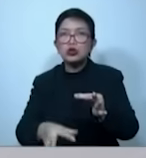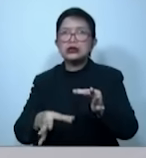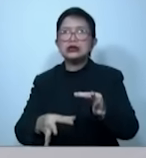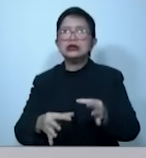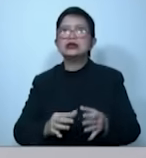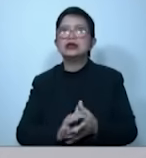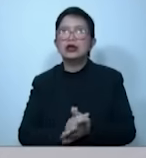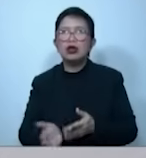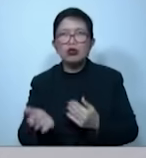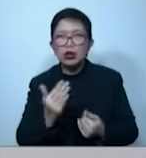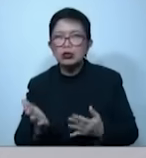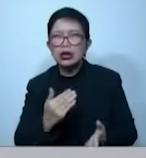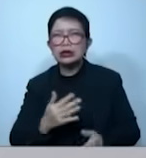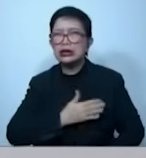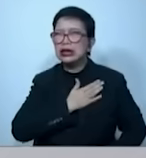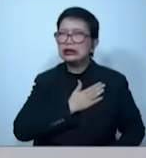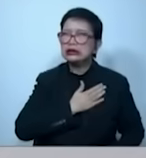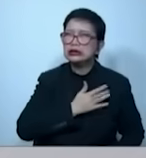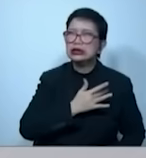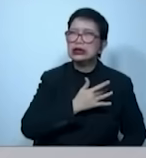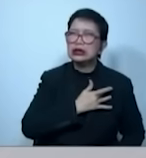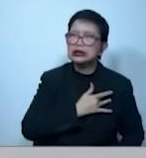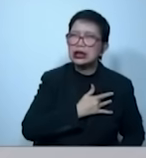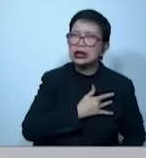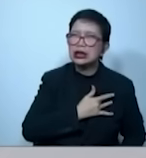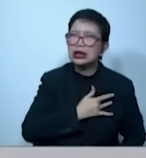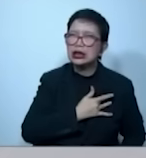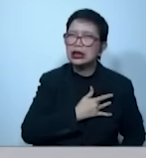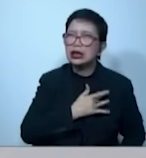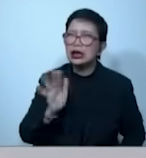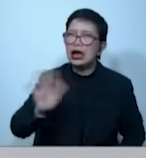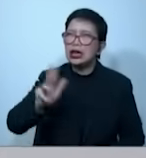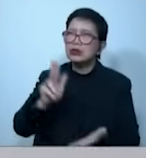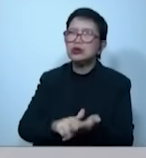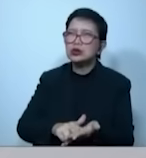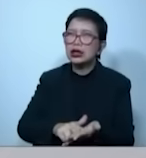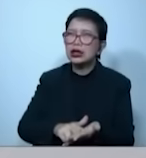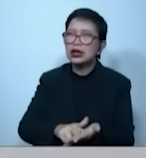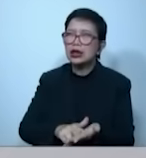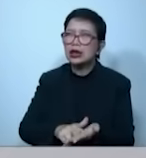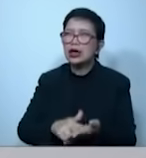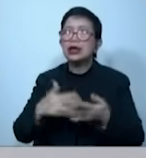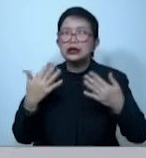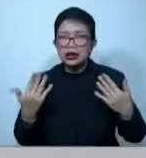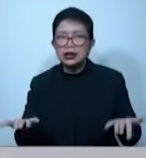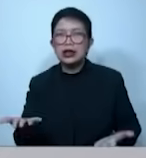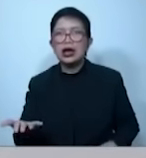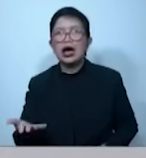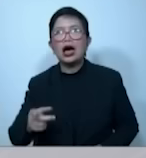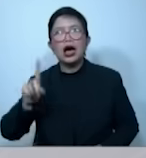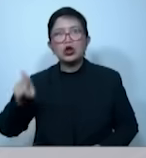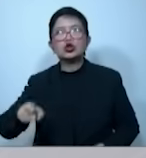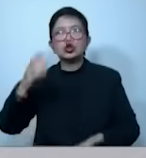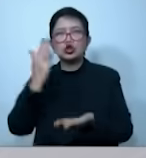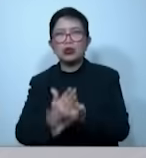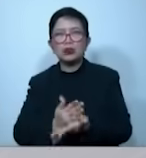terus-menerus akan menjadi sensi sensi terus karena tidak pernah ada keputusan maka cara-cara Ini mesti di dan